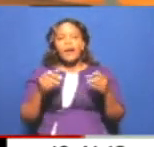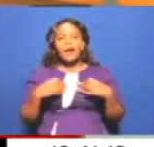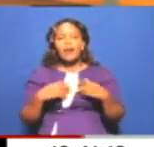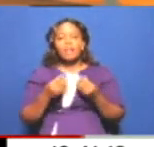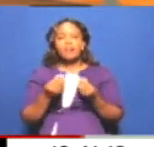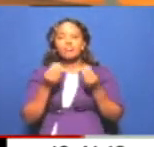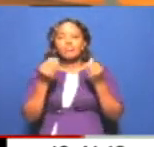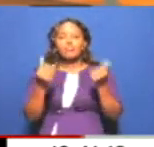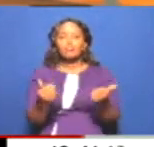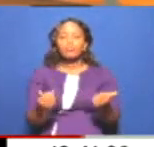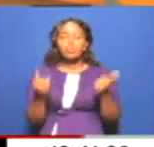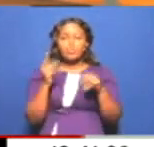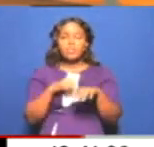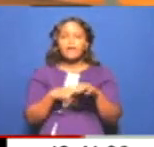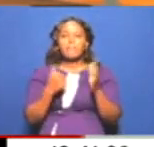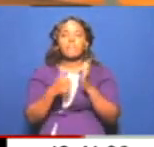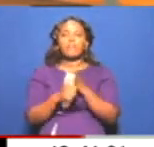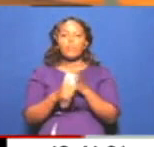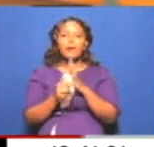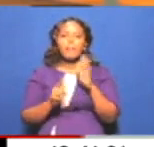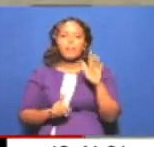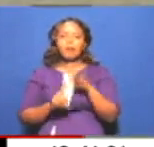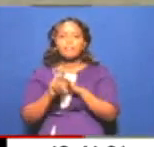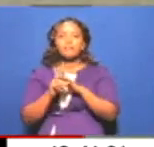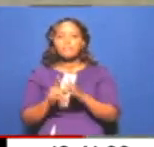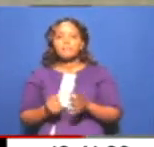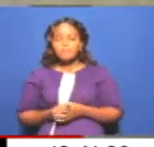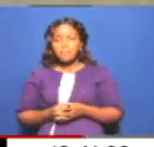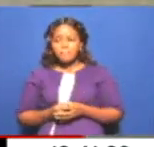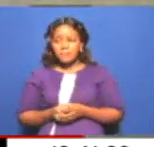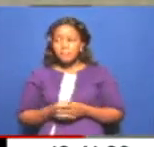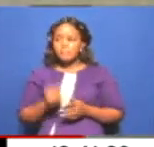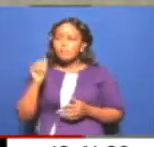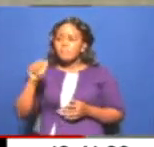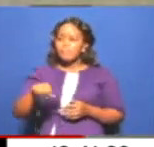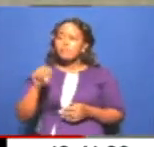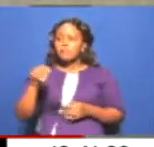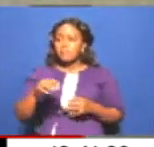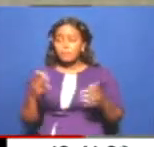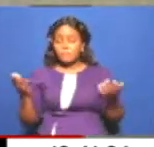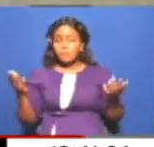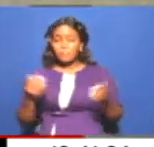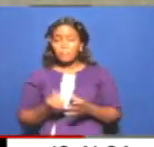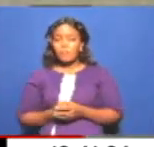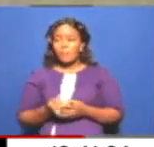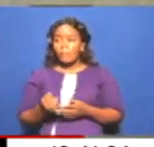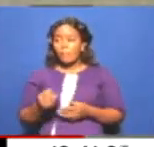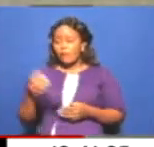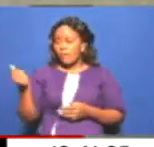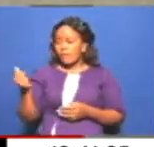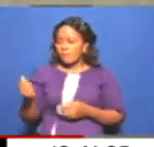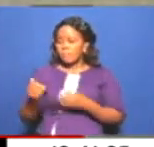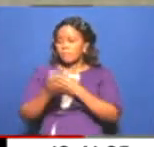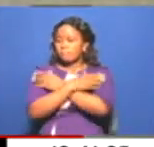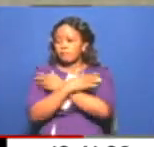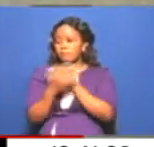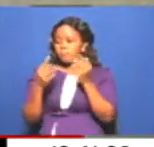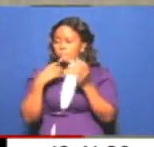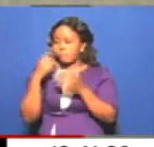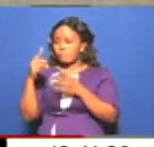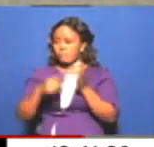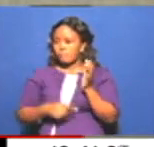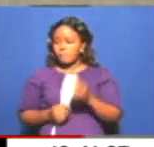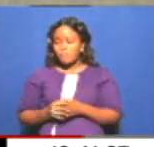hizo zinapojitokeza? Yes, na vile kurejelea kule mwenzangu Wambui amesema, kuna sheria